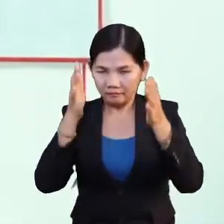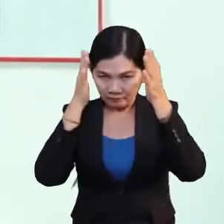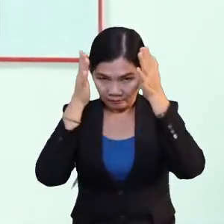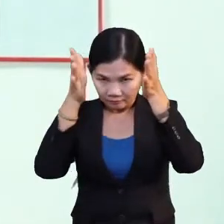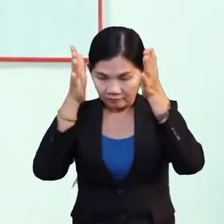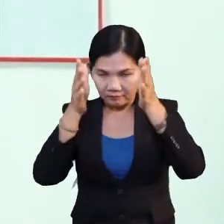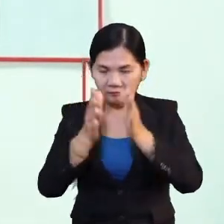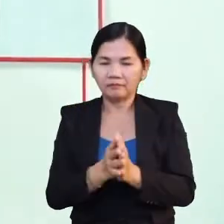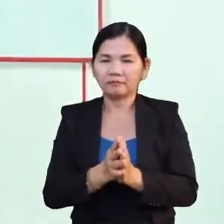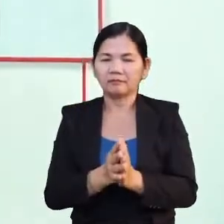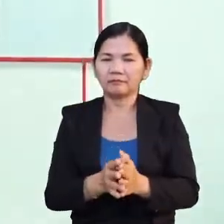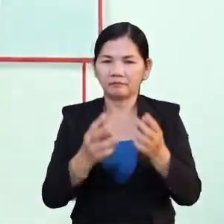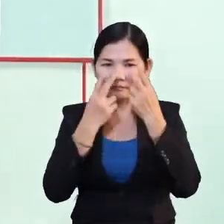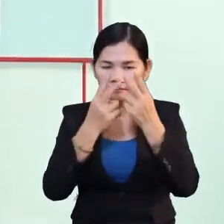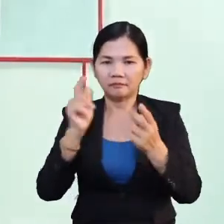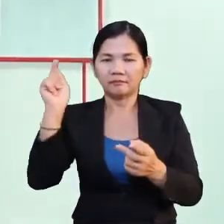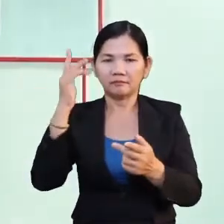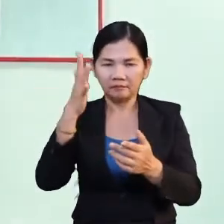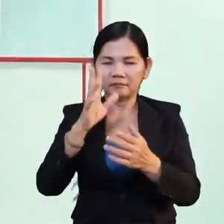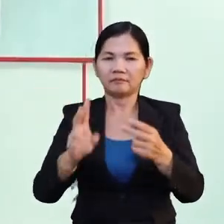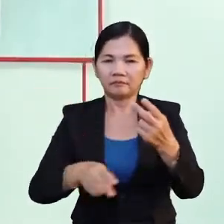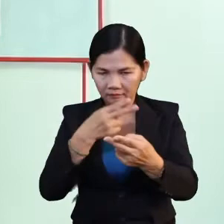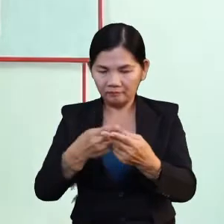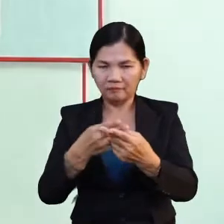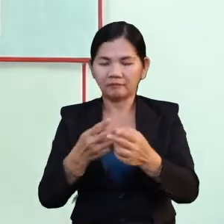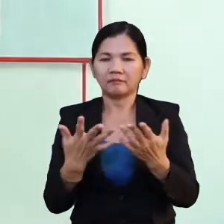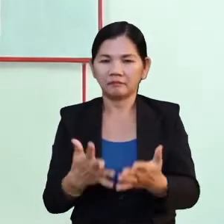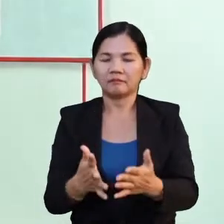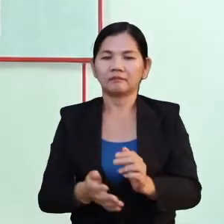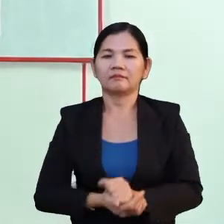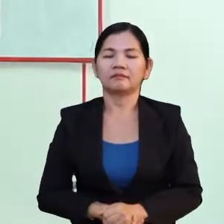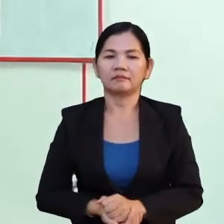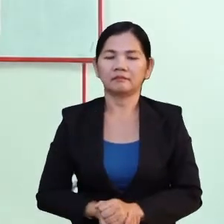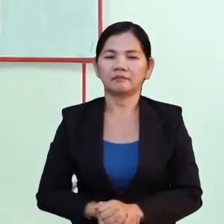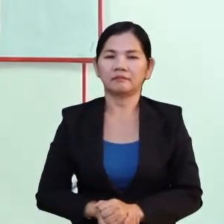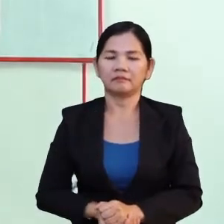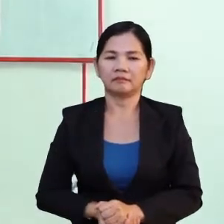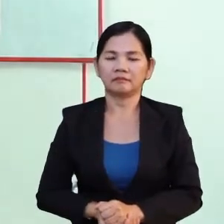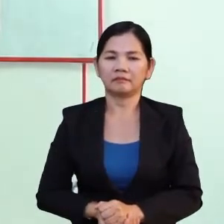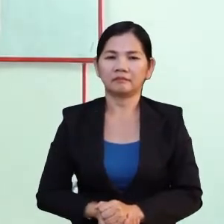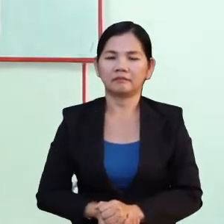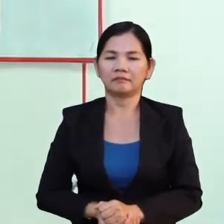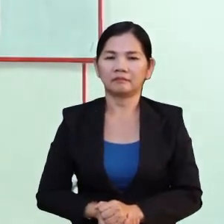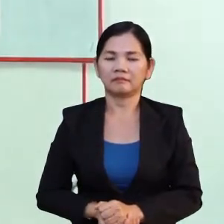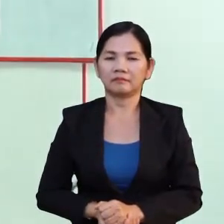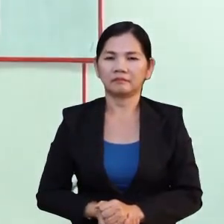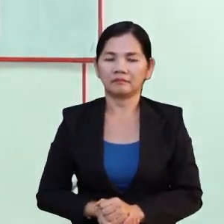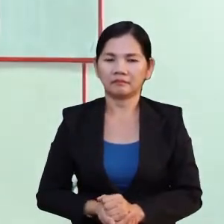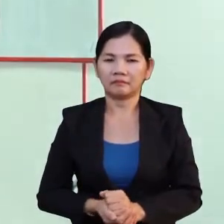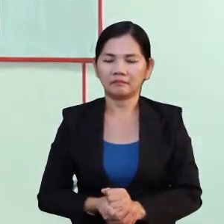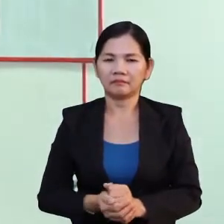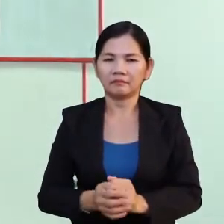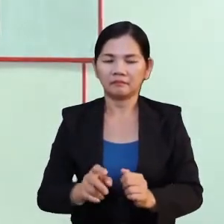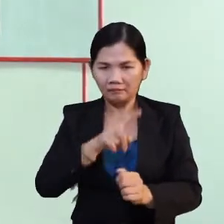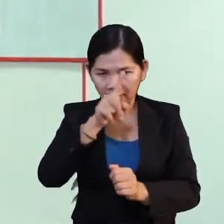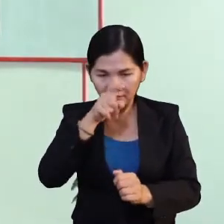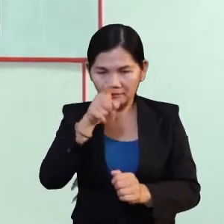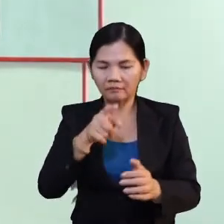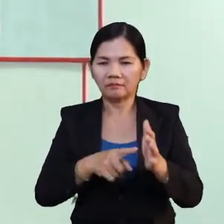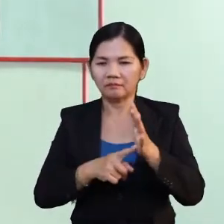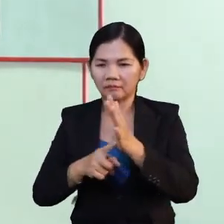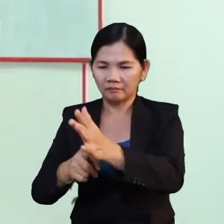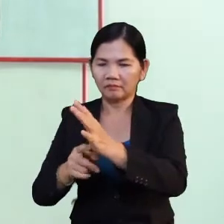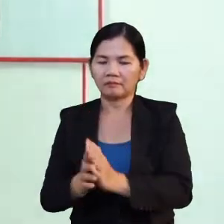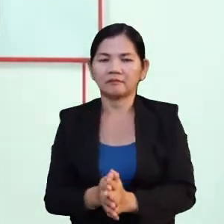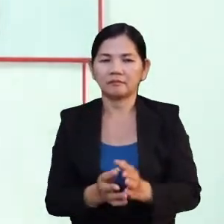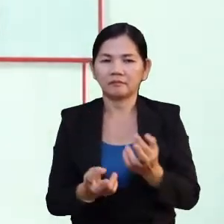ដាក់សង្កេតរូបភាពក៏ដូចជាឆ្លើយនឹងសំណួររបស់អ្នកគ្រូចាឥឡូវនេះអ្នកគ្រូនឹងមានអ្វីបង្ហាញកូនបន្ត